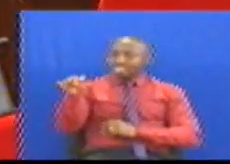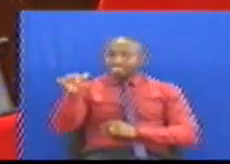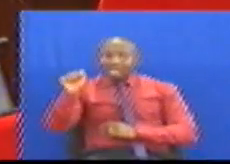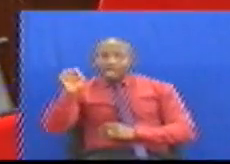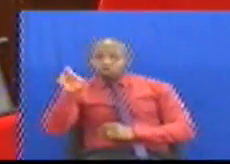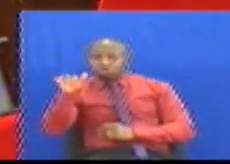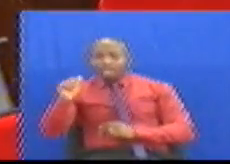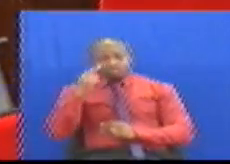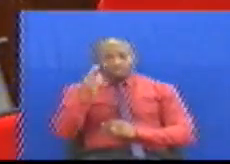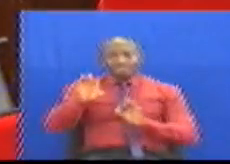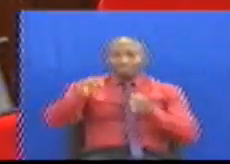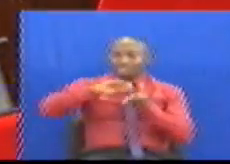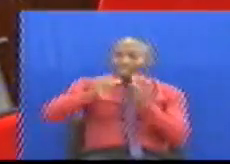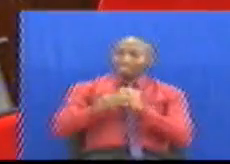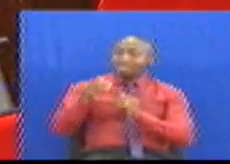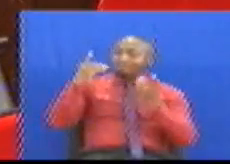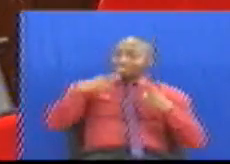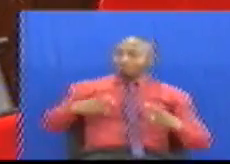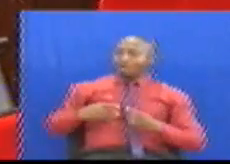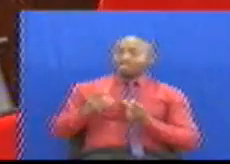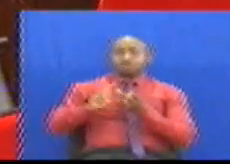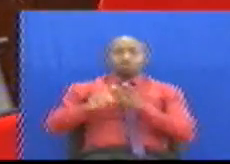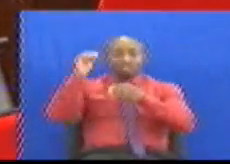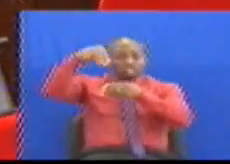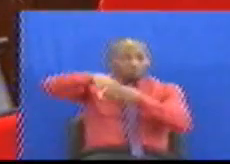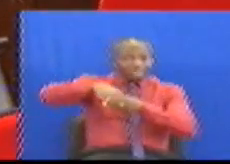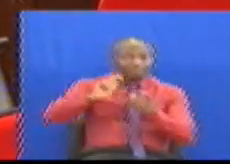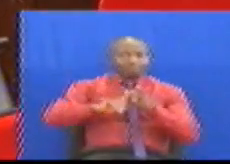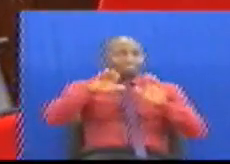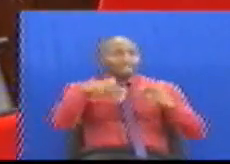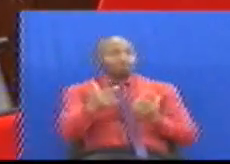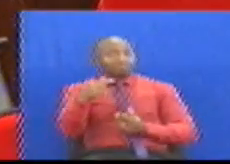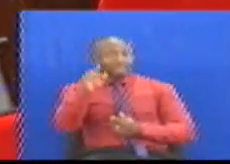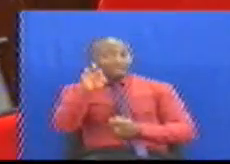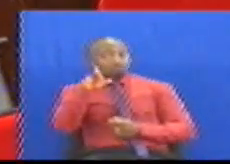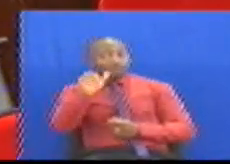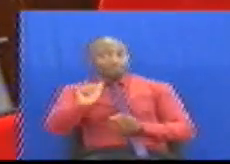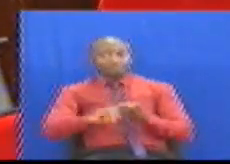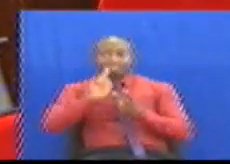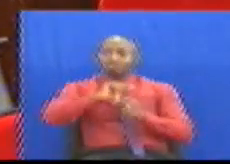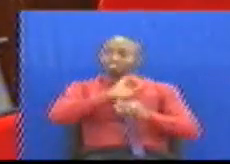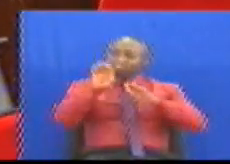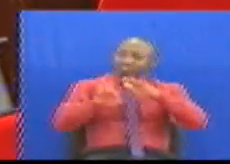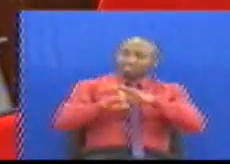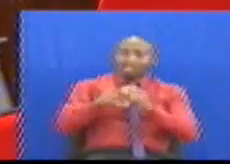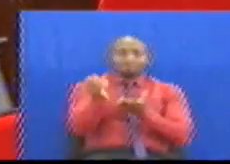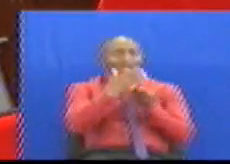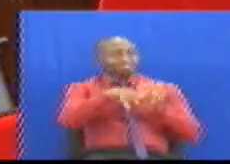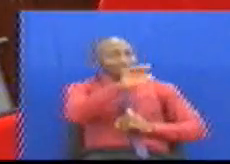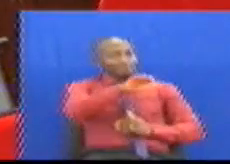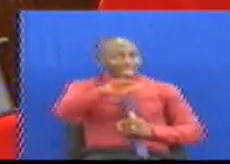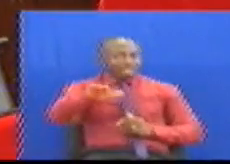madiwani wataingia. Kama hatuwezi kuingiza madiwani wote, angalau basi TARURA iweze kuwepo kwenye baadhi ya maeneo